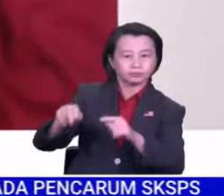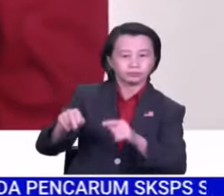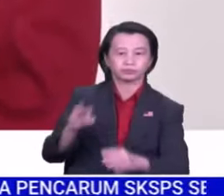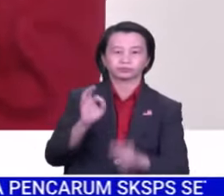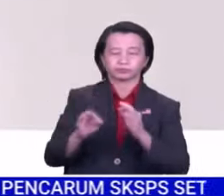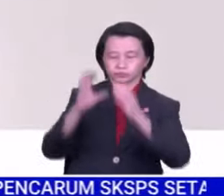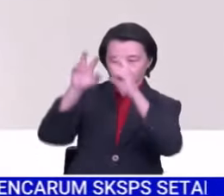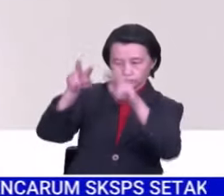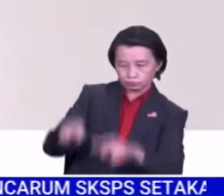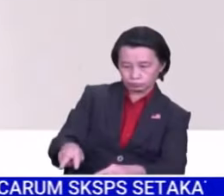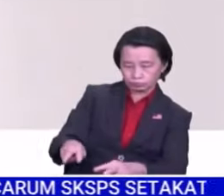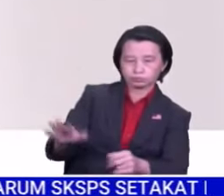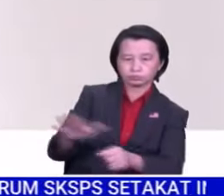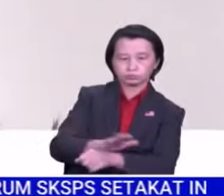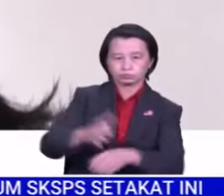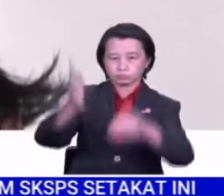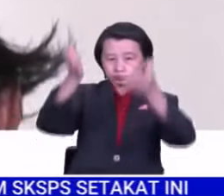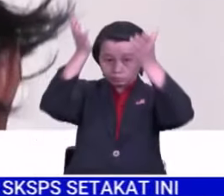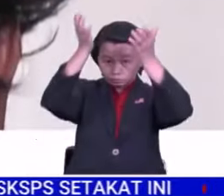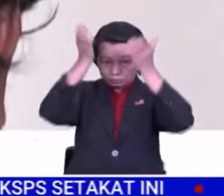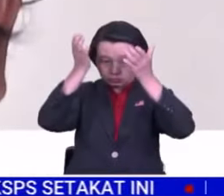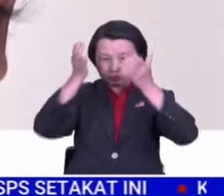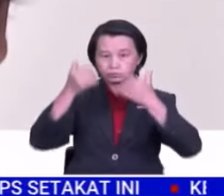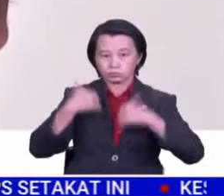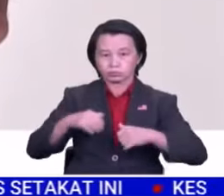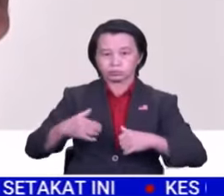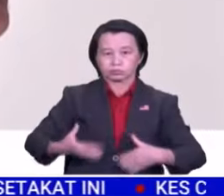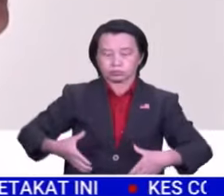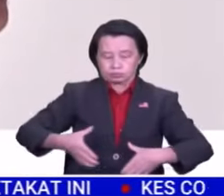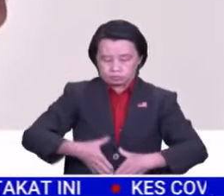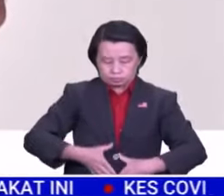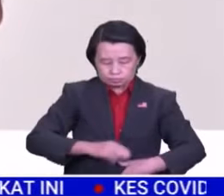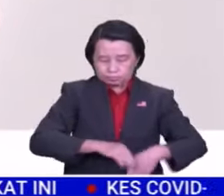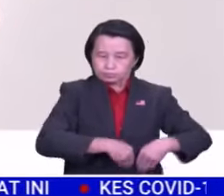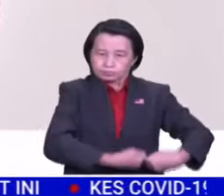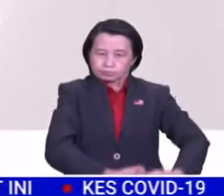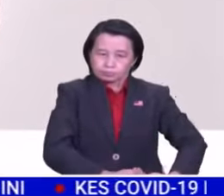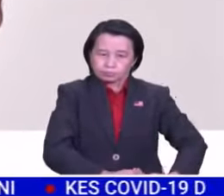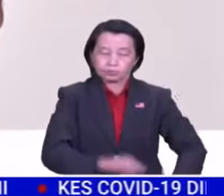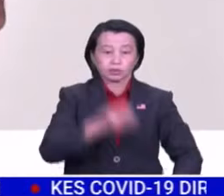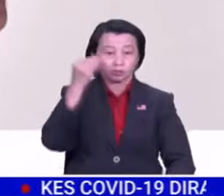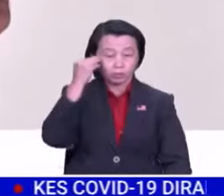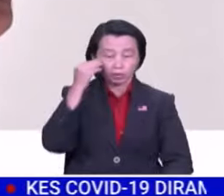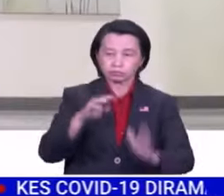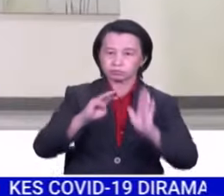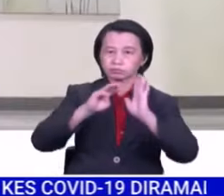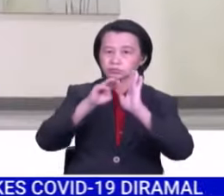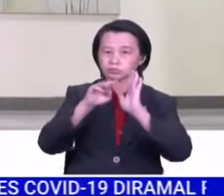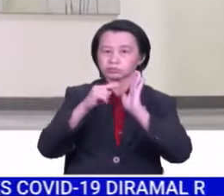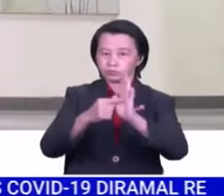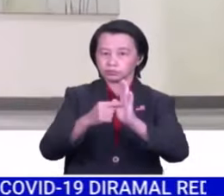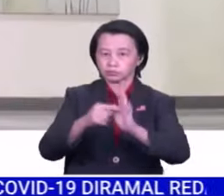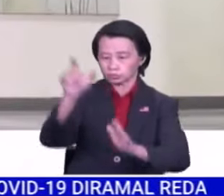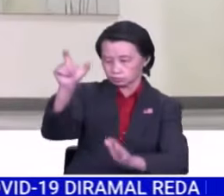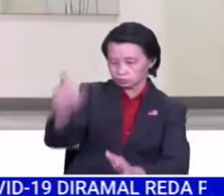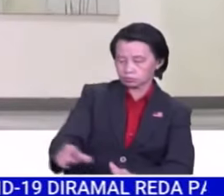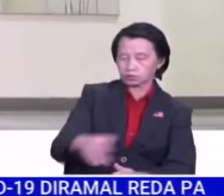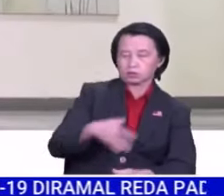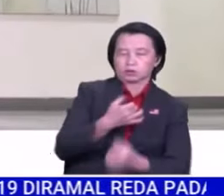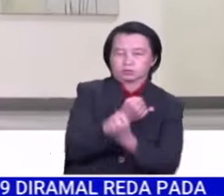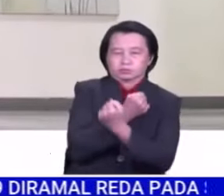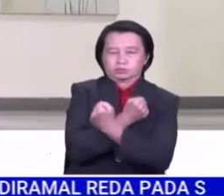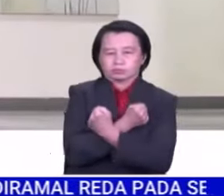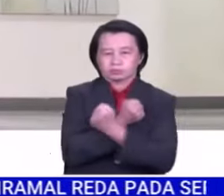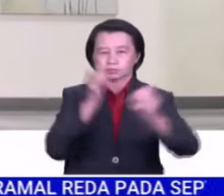pemakaian adalah lengkap bertanjak, baju sikap dan sampin berbaju Melayu yang melambangkan kejituan rasa cinta